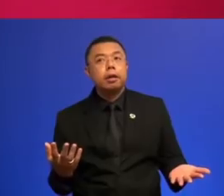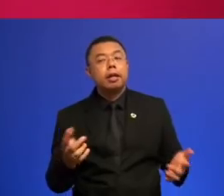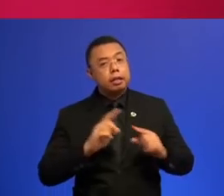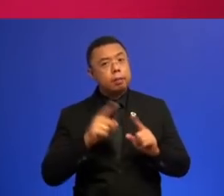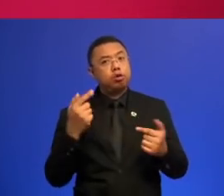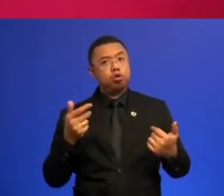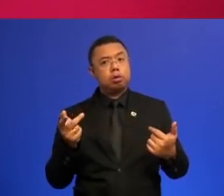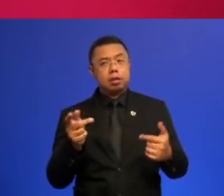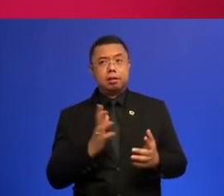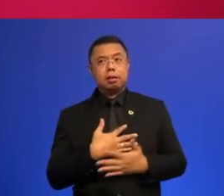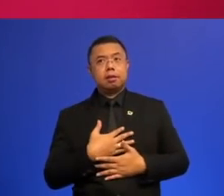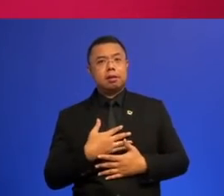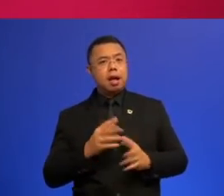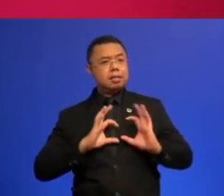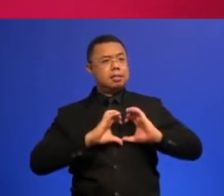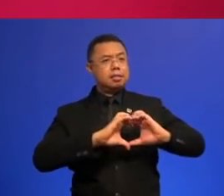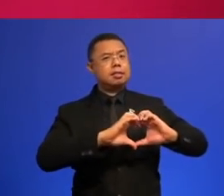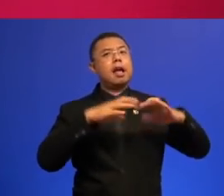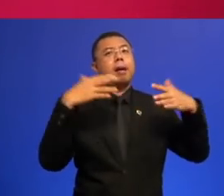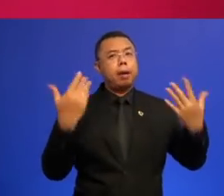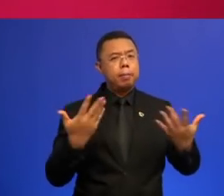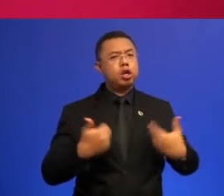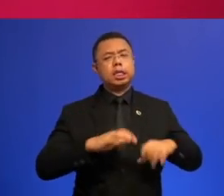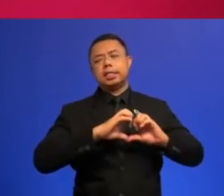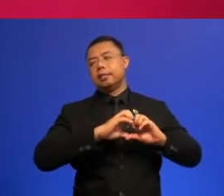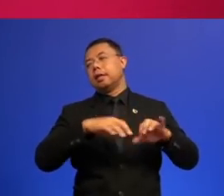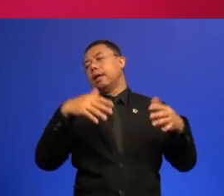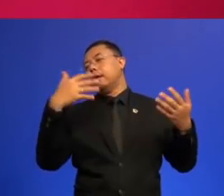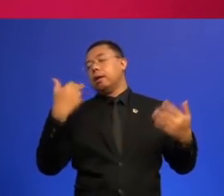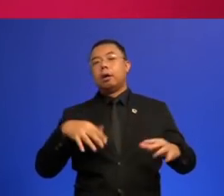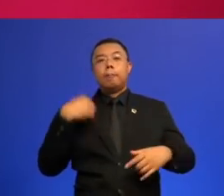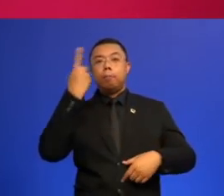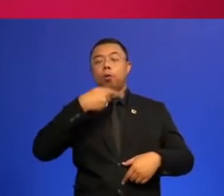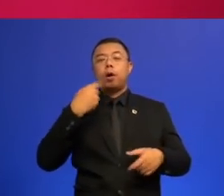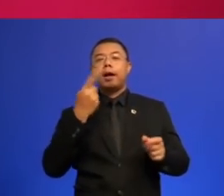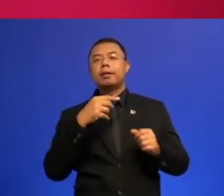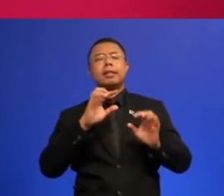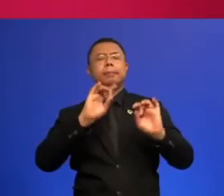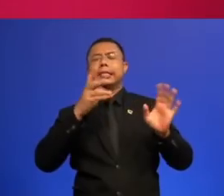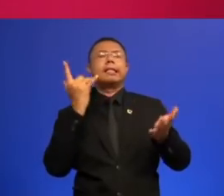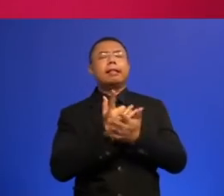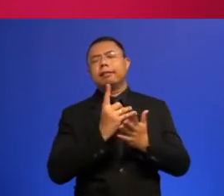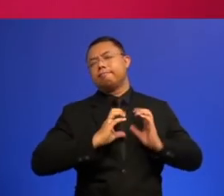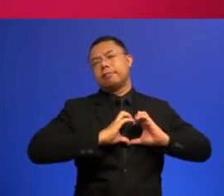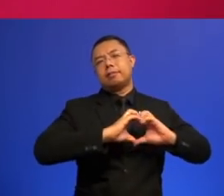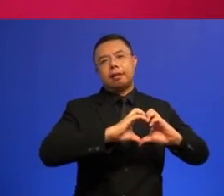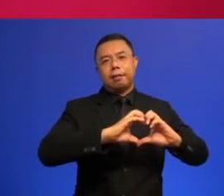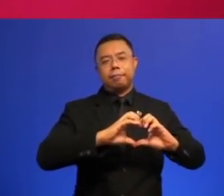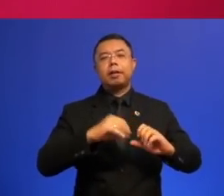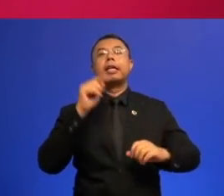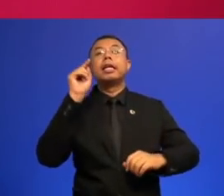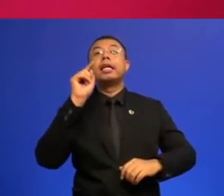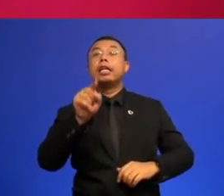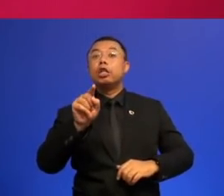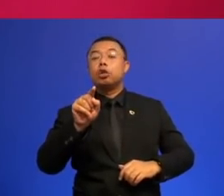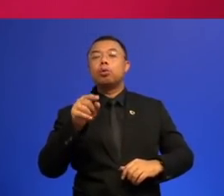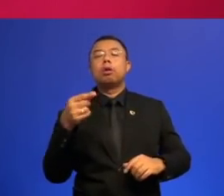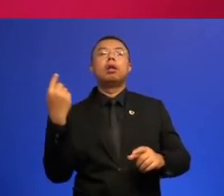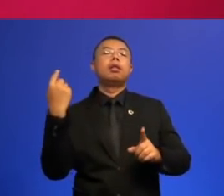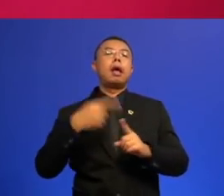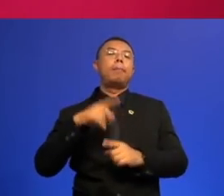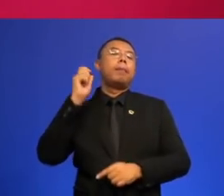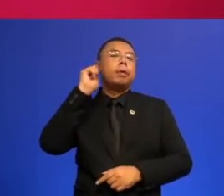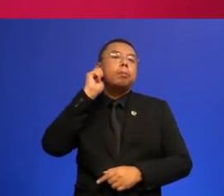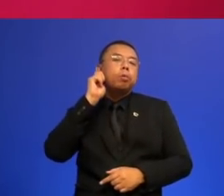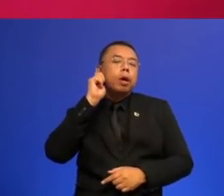tapi sudah terlanjur membangun cinta. Kalau cinta itu, wah biar wajahnya jadi kayak apa, tetap saja cinta. Itu loh, apalagi